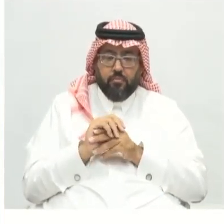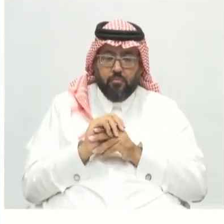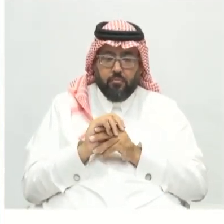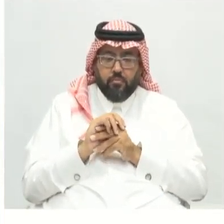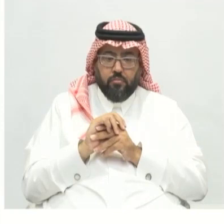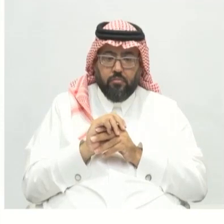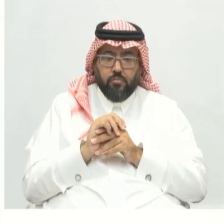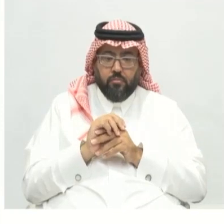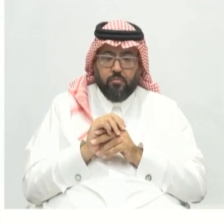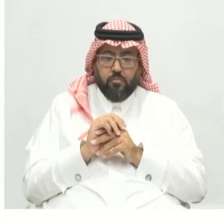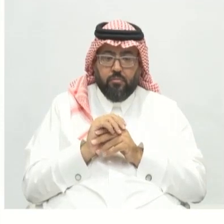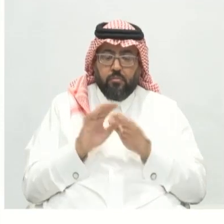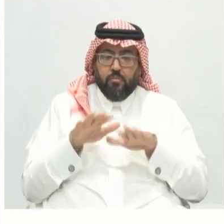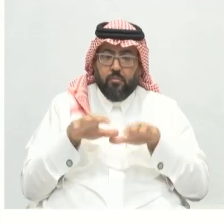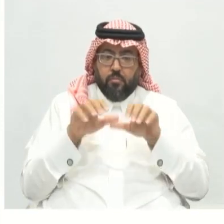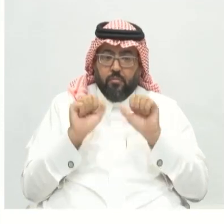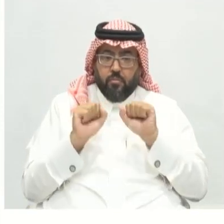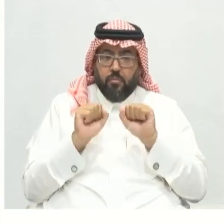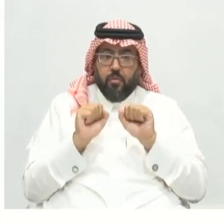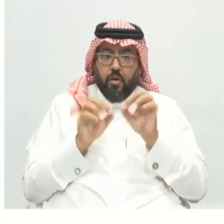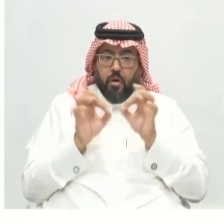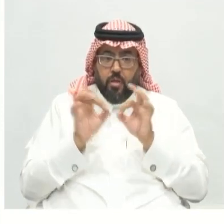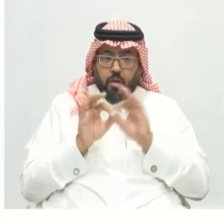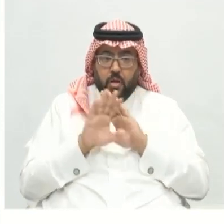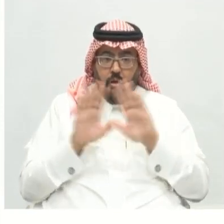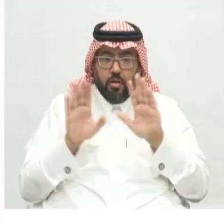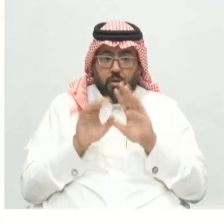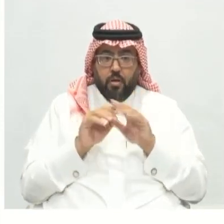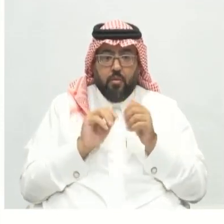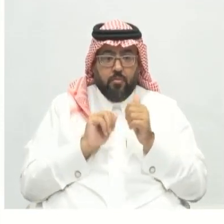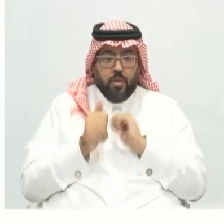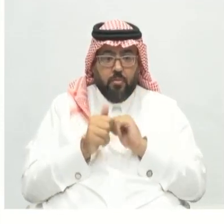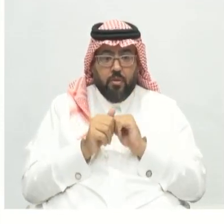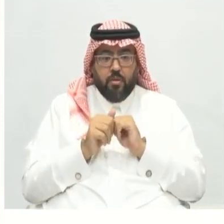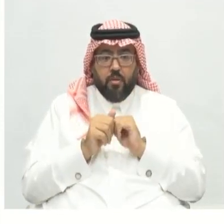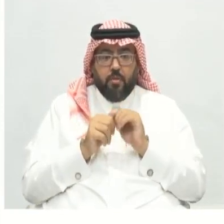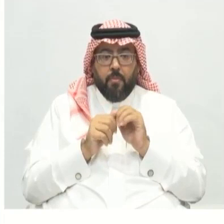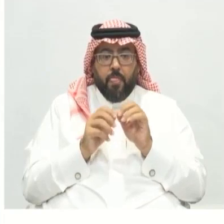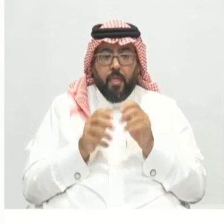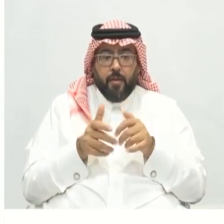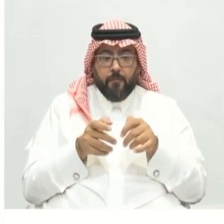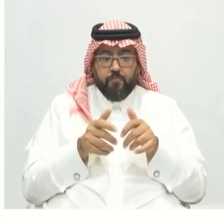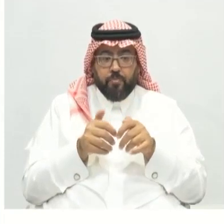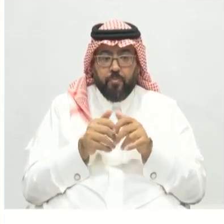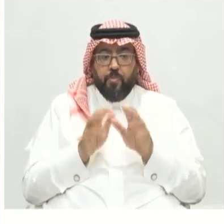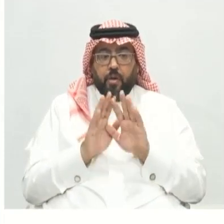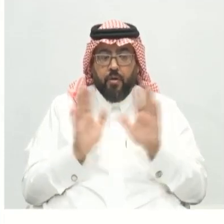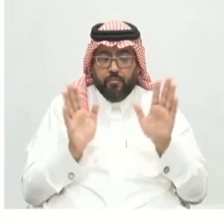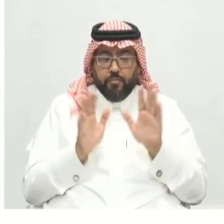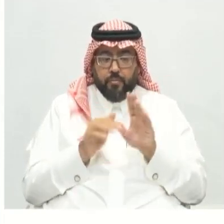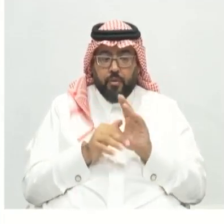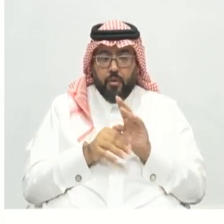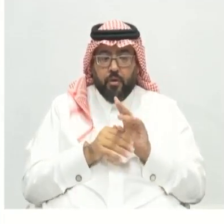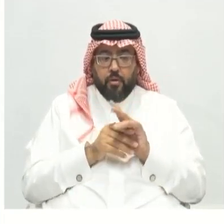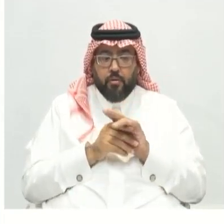المدرسه بعد الها انتهاء من اعداد الخطه لمسابقه الروبوت ياتي بعد